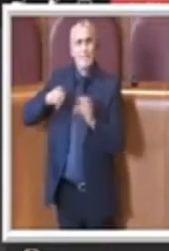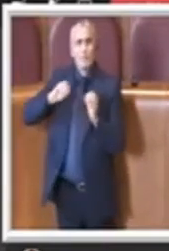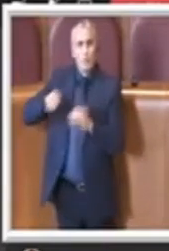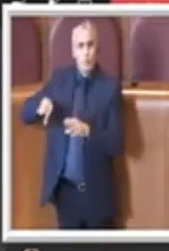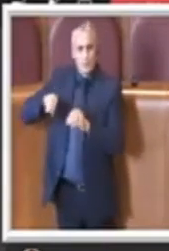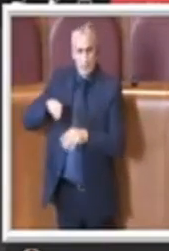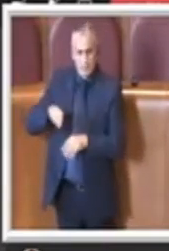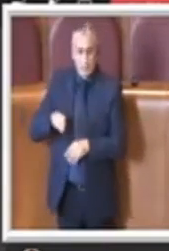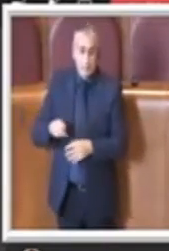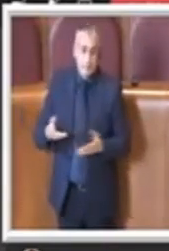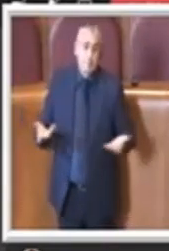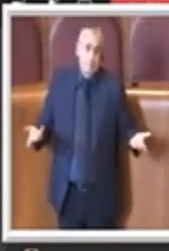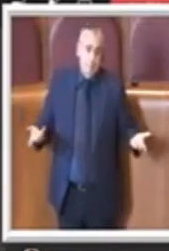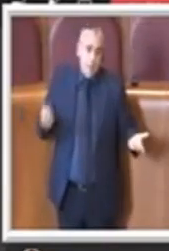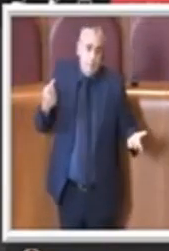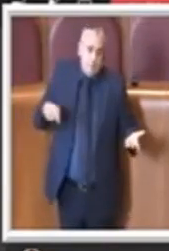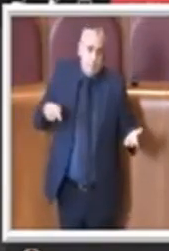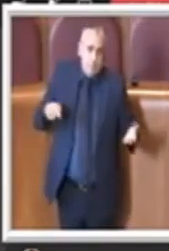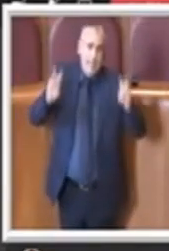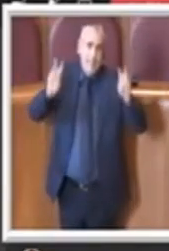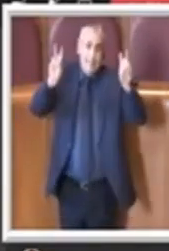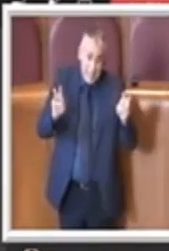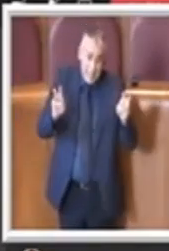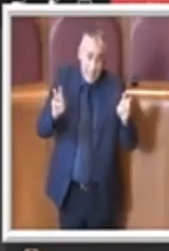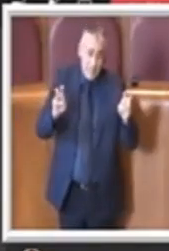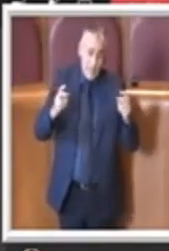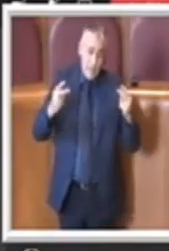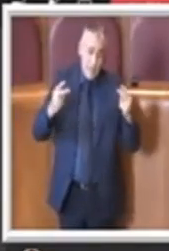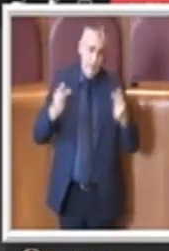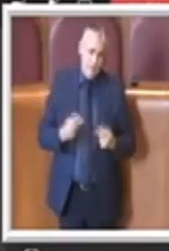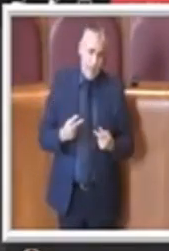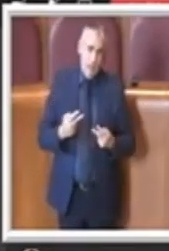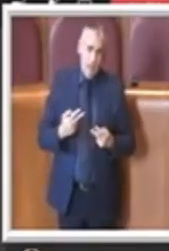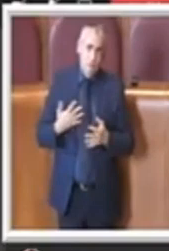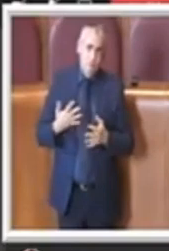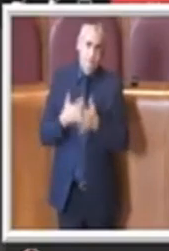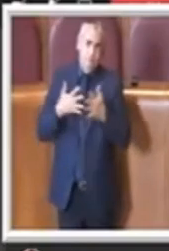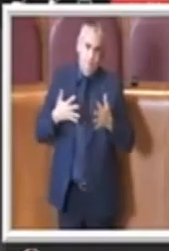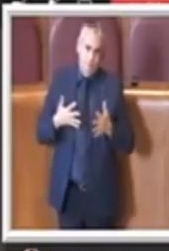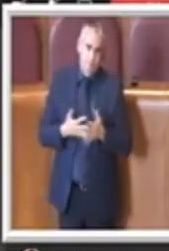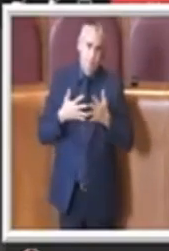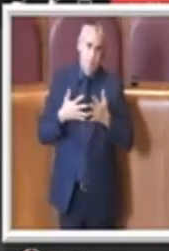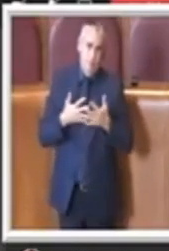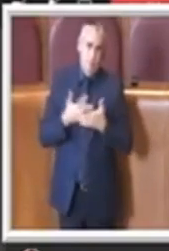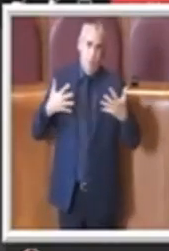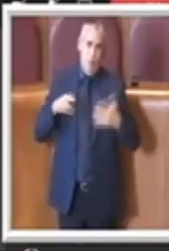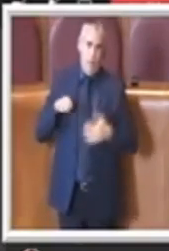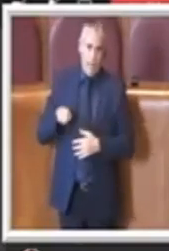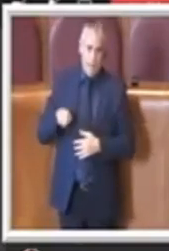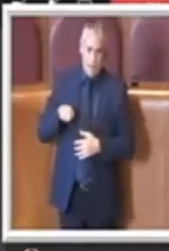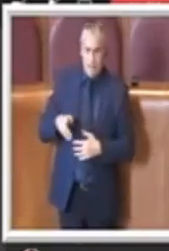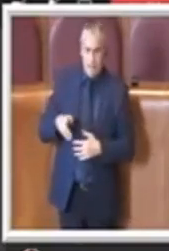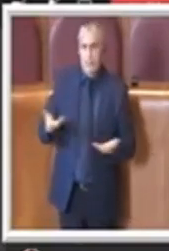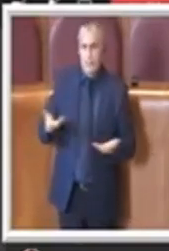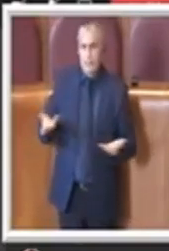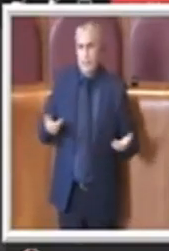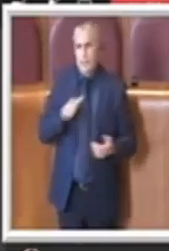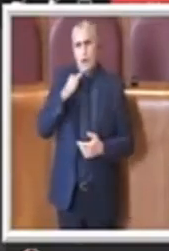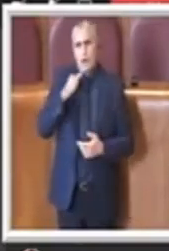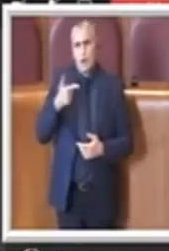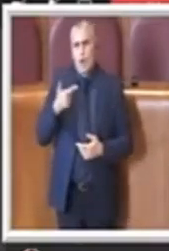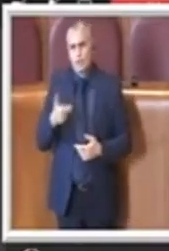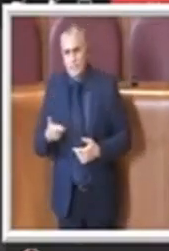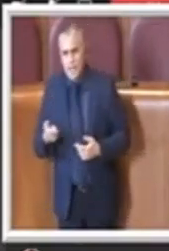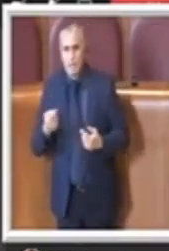oggettivamente il tema sul quale abbiamo avuto più difficoltà è inutile starci a girare